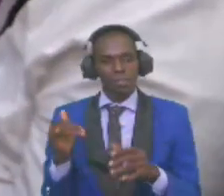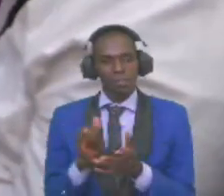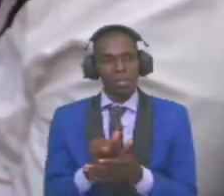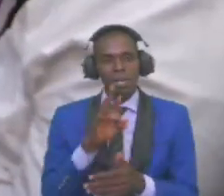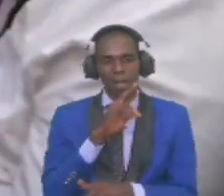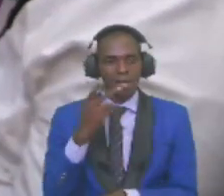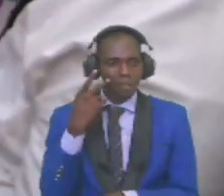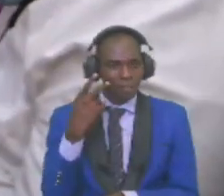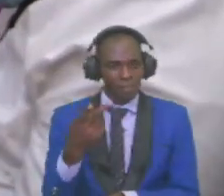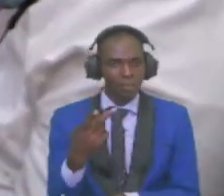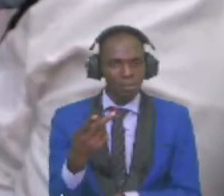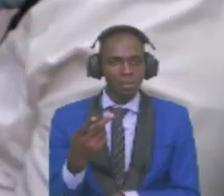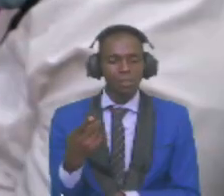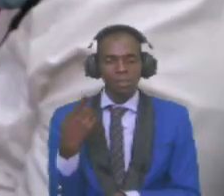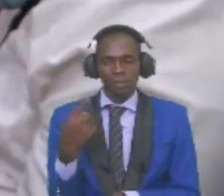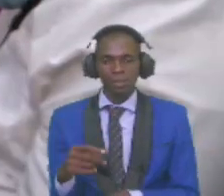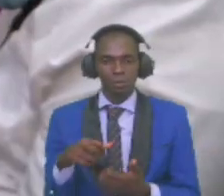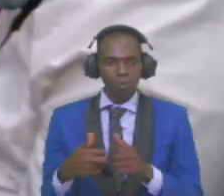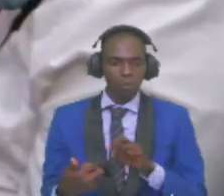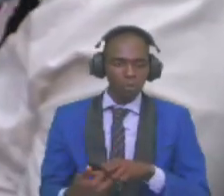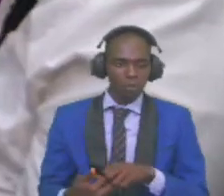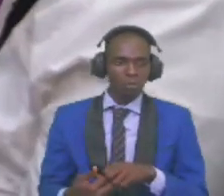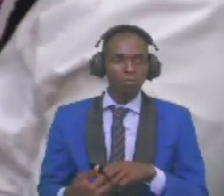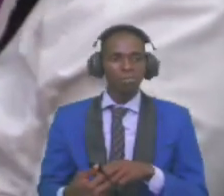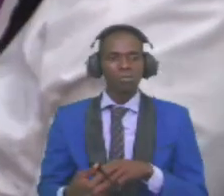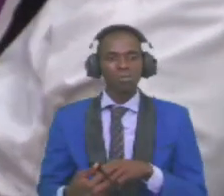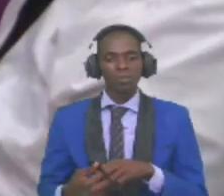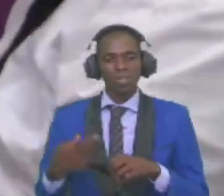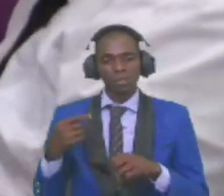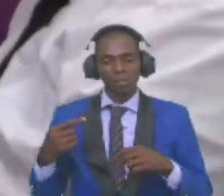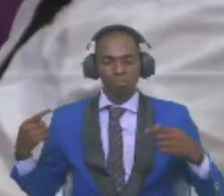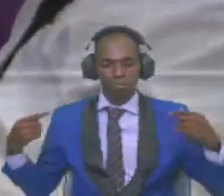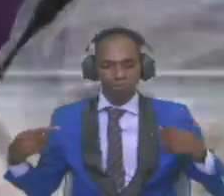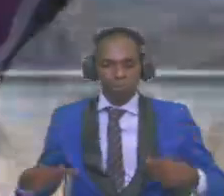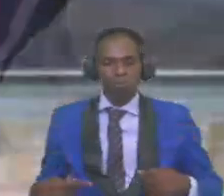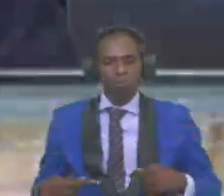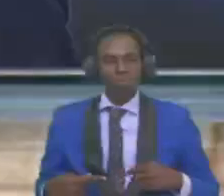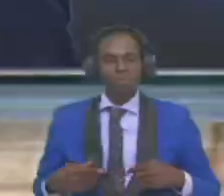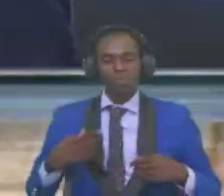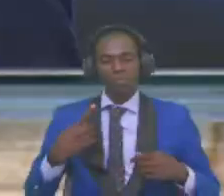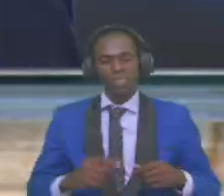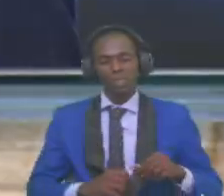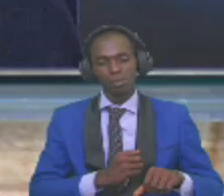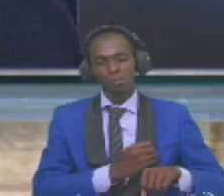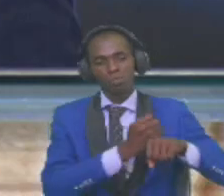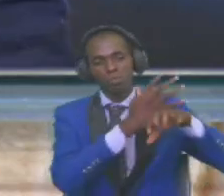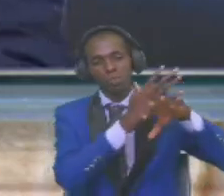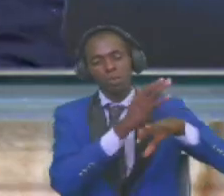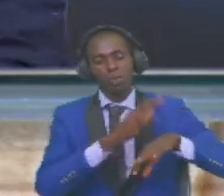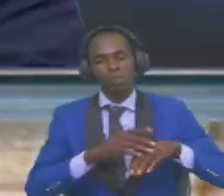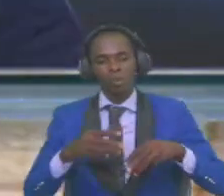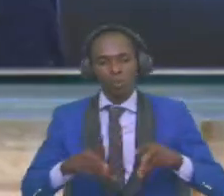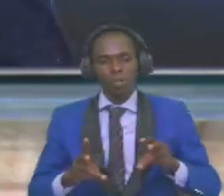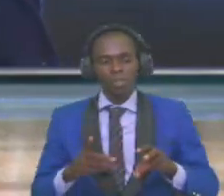aux choses visibles les problèmes les et chad sur la voie les montagnes